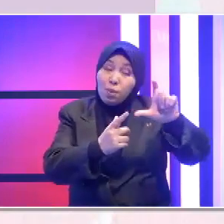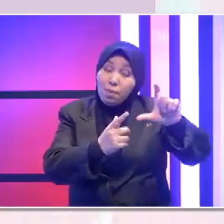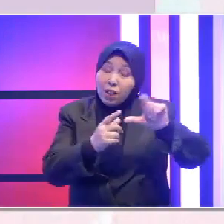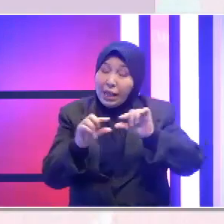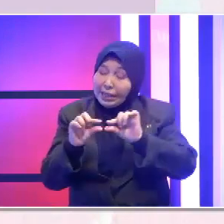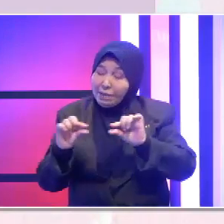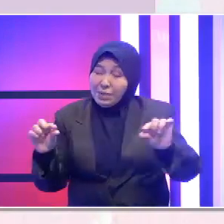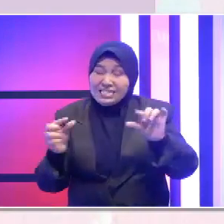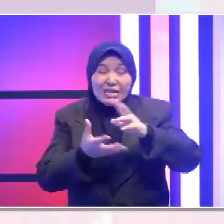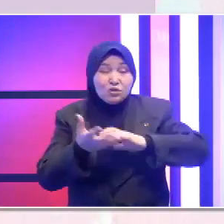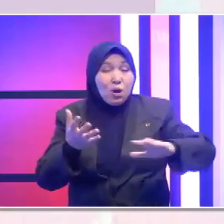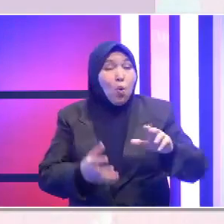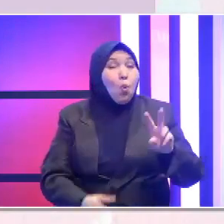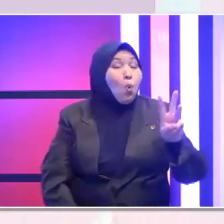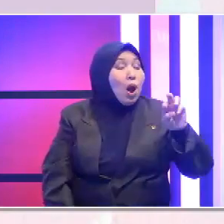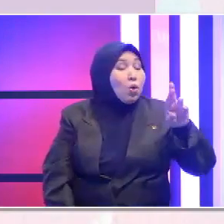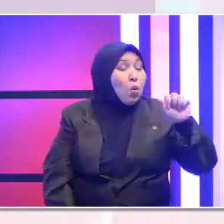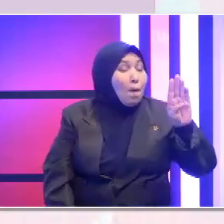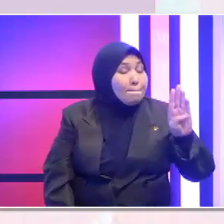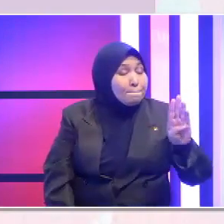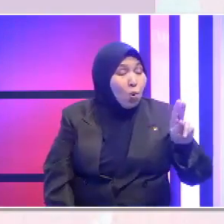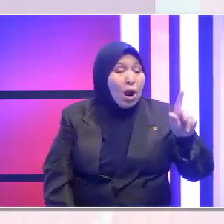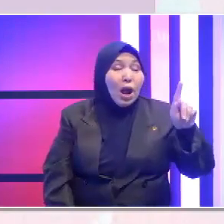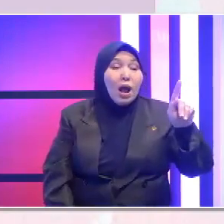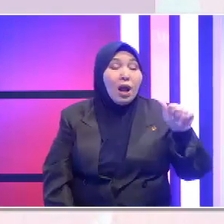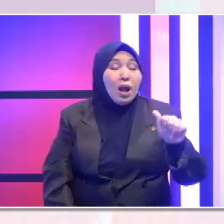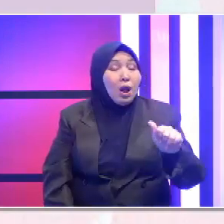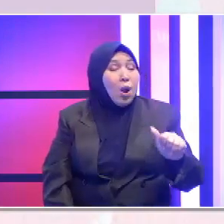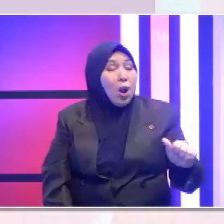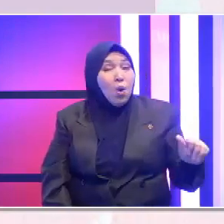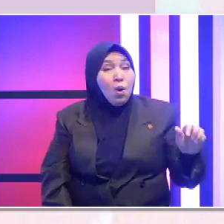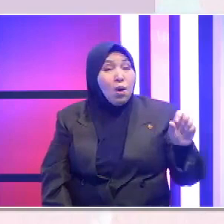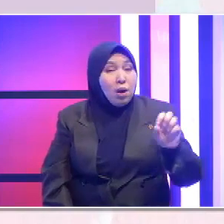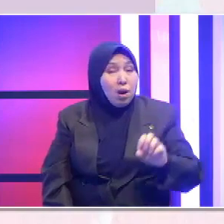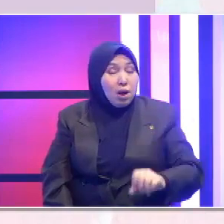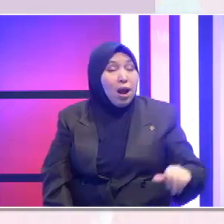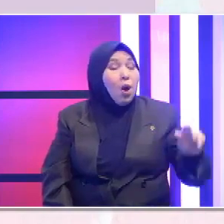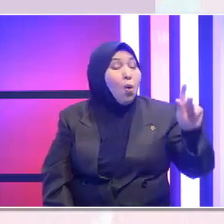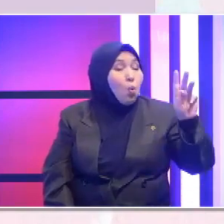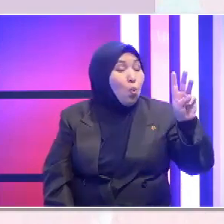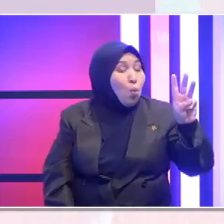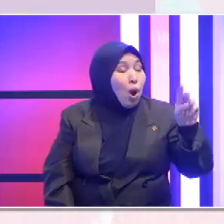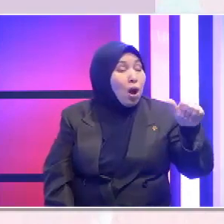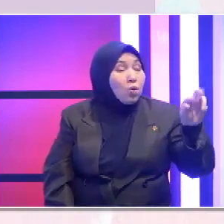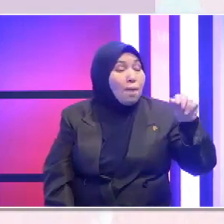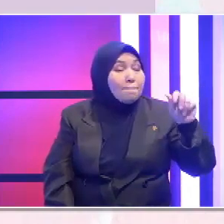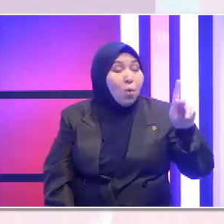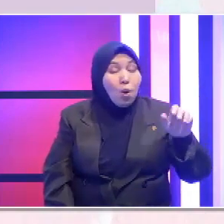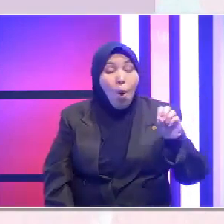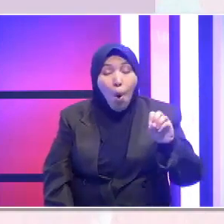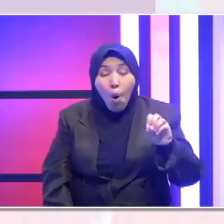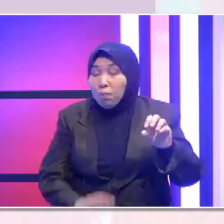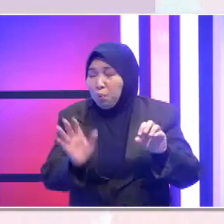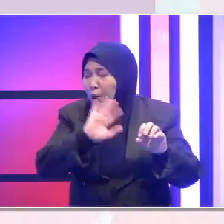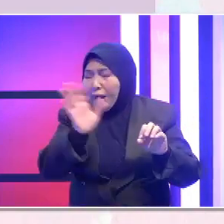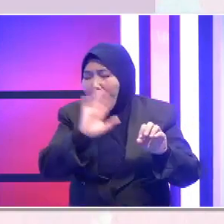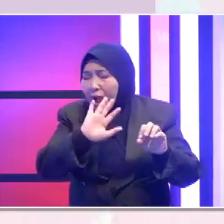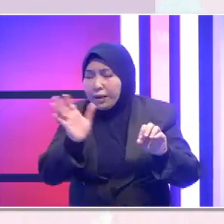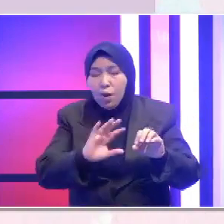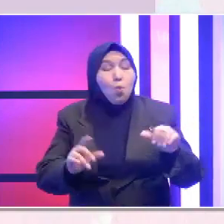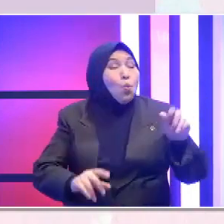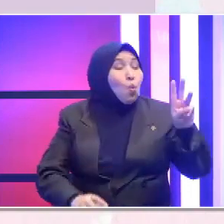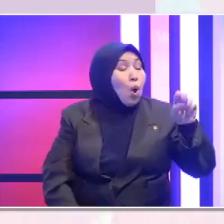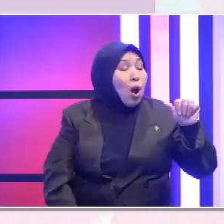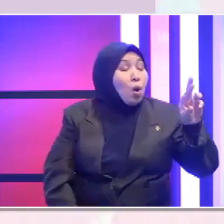tersasar juga warobbuka warobbuka bukan warobbuka warobbukal Joe hdd sebab